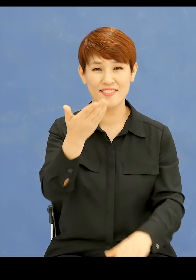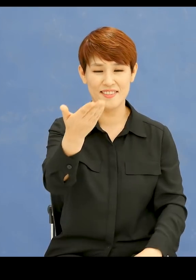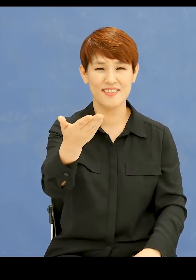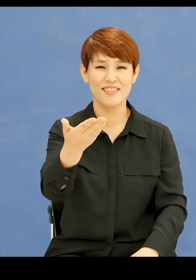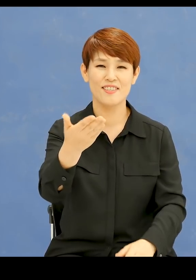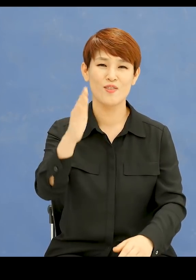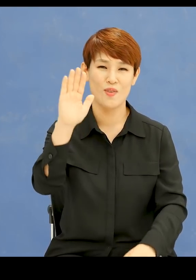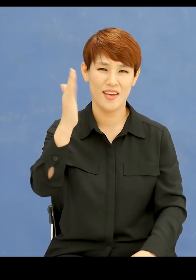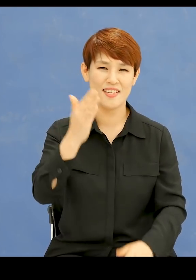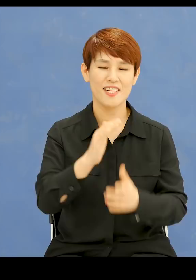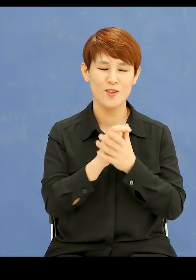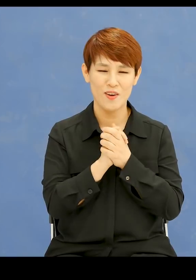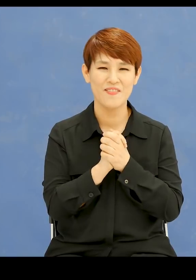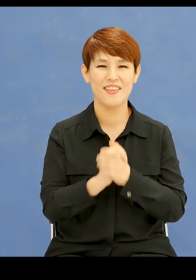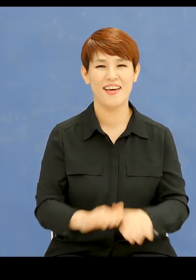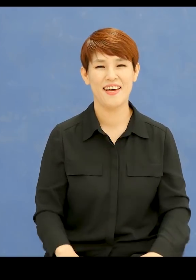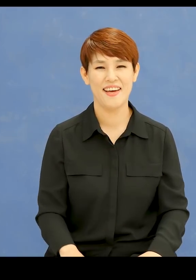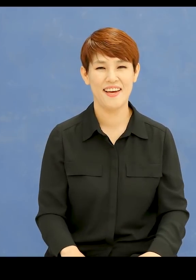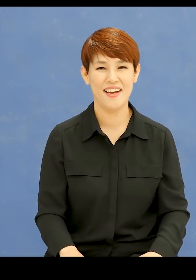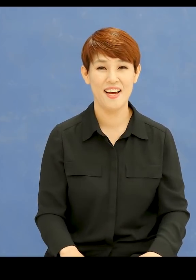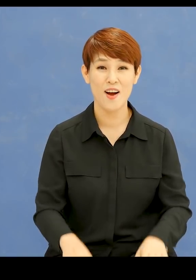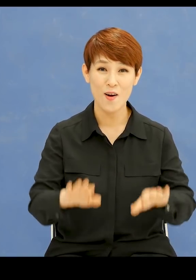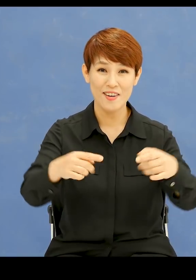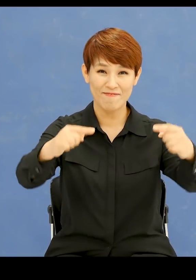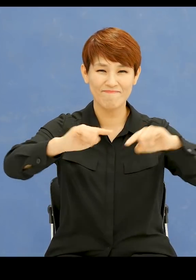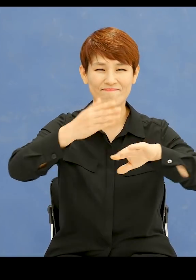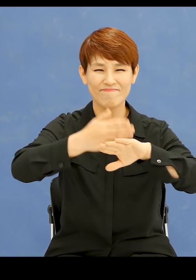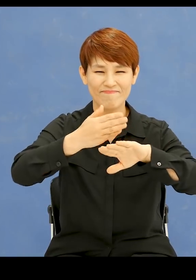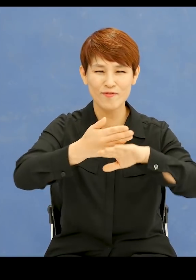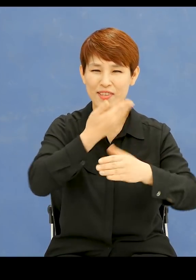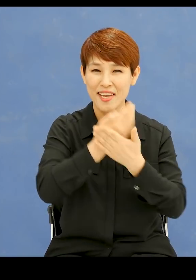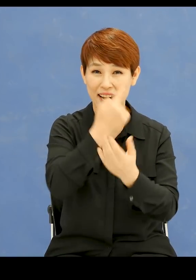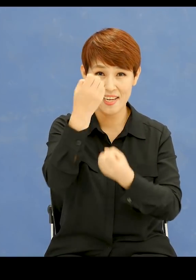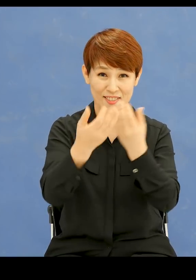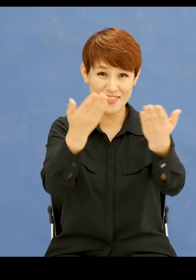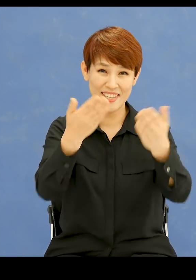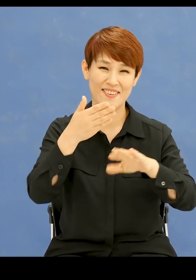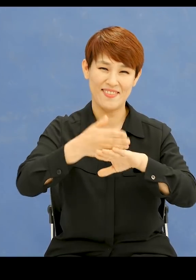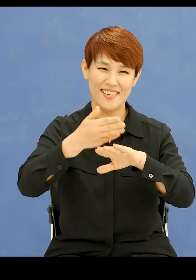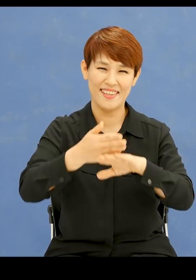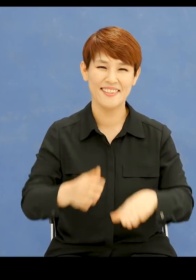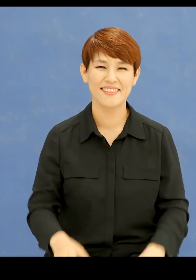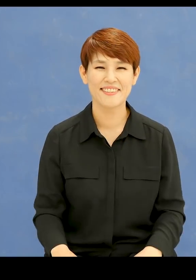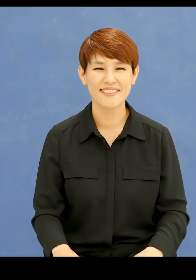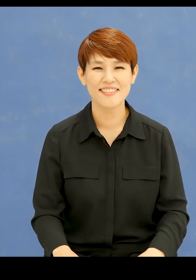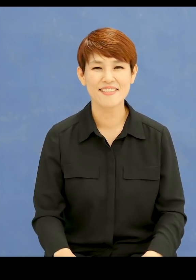되시기를 저희도 기도하겠습니다. 오늘 귀한 간증 나누셔서 고맙습니다. 네, 감사합니다. 고맙습니다. 네,